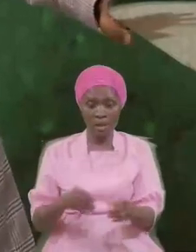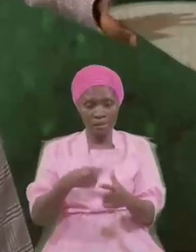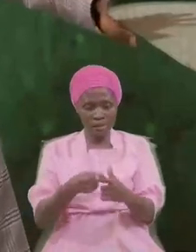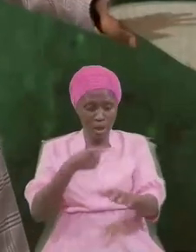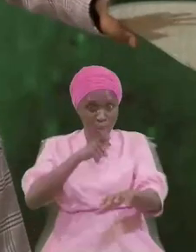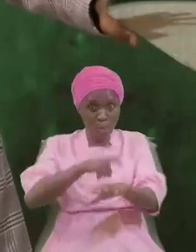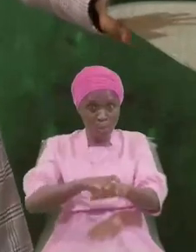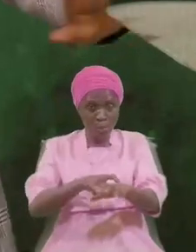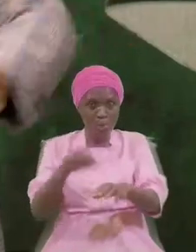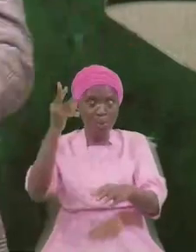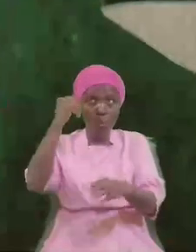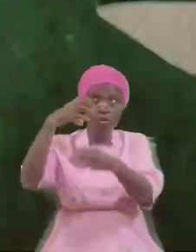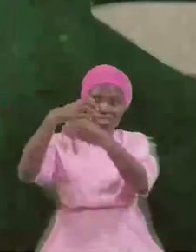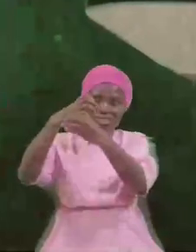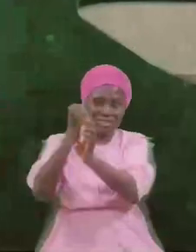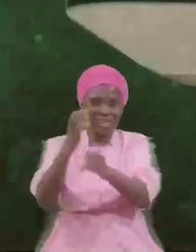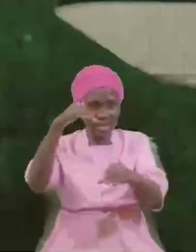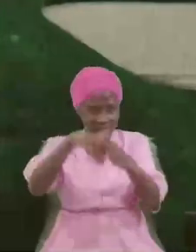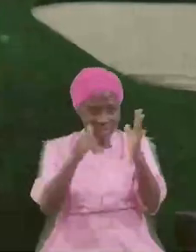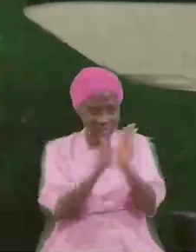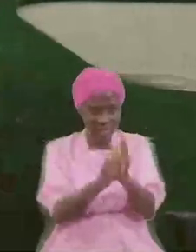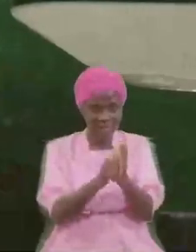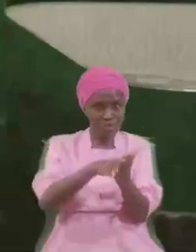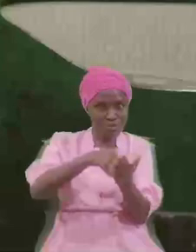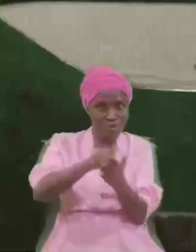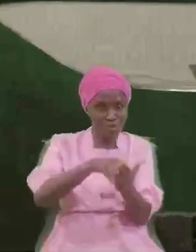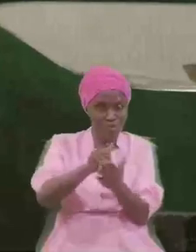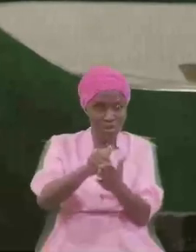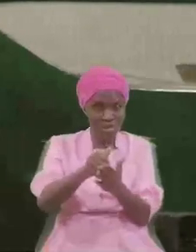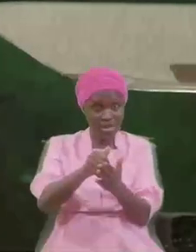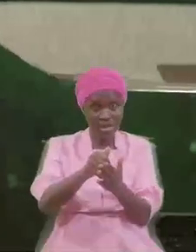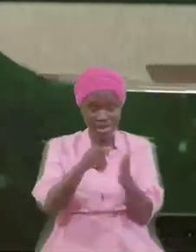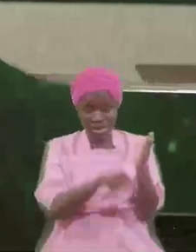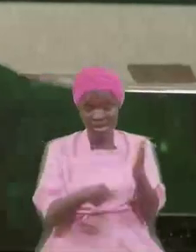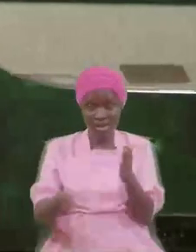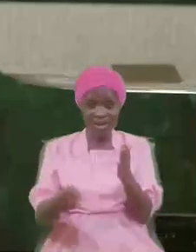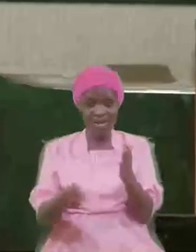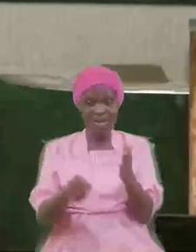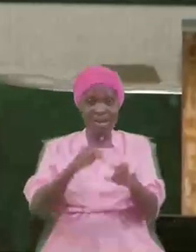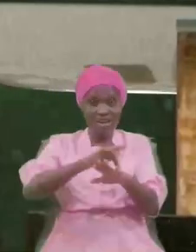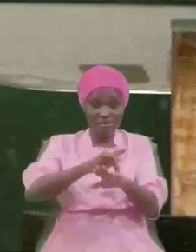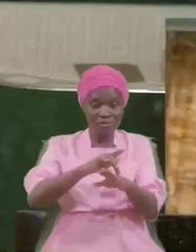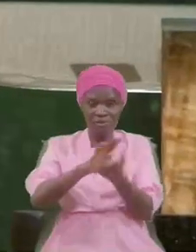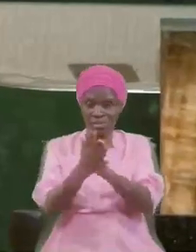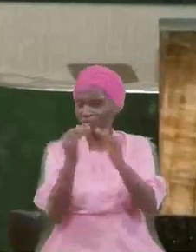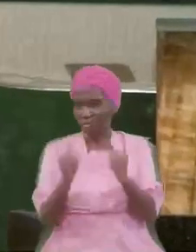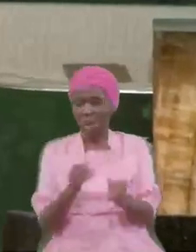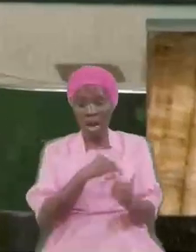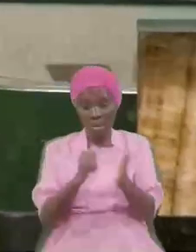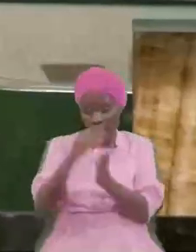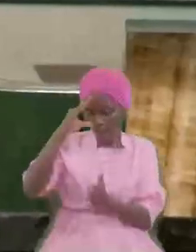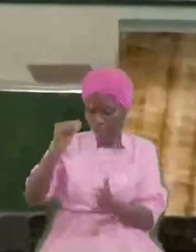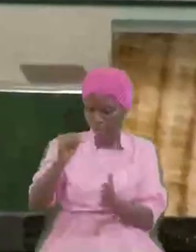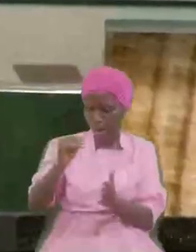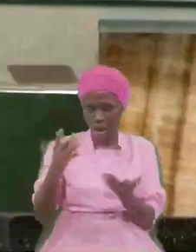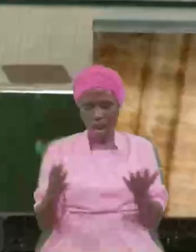un miracle de création a lieu et l'os, les os ont été créés dans cette jambe. L'enfant a jeté la canne et l'enfant s'est tenu